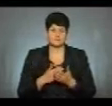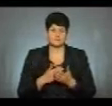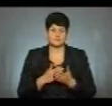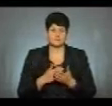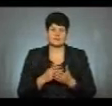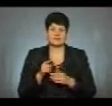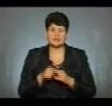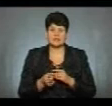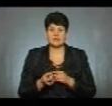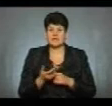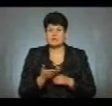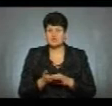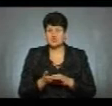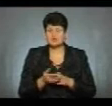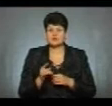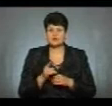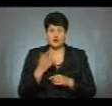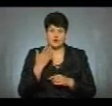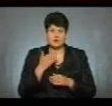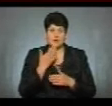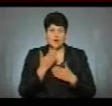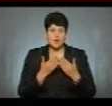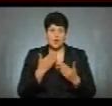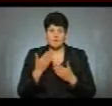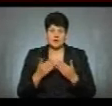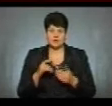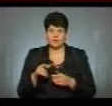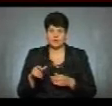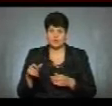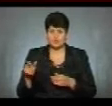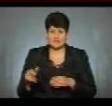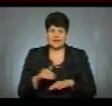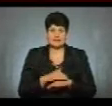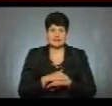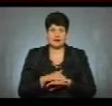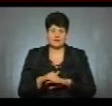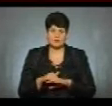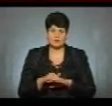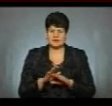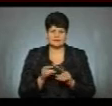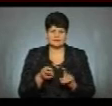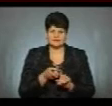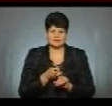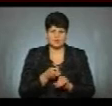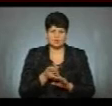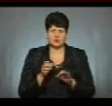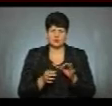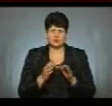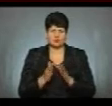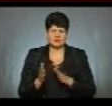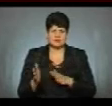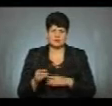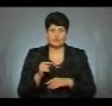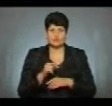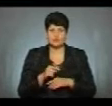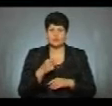таким явищем, що коли ми опитуємо людей на вулиці, не дотичних до судової системи,